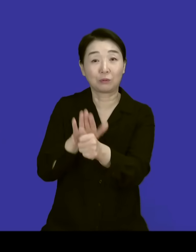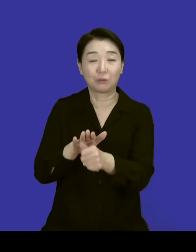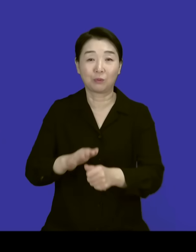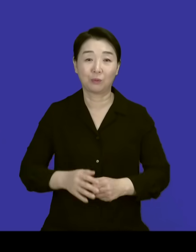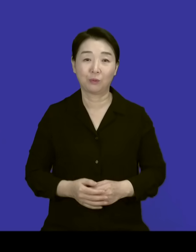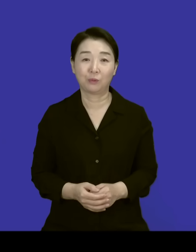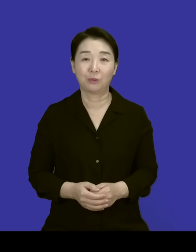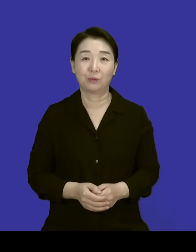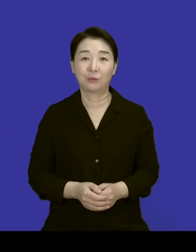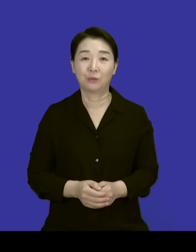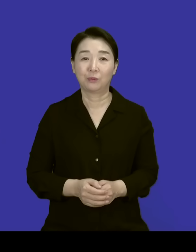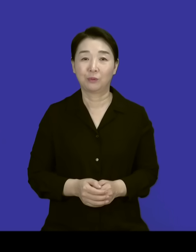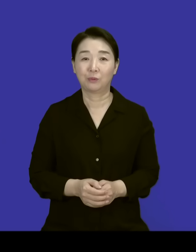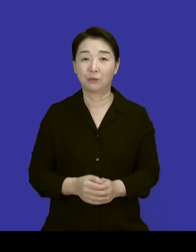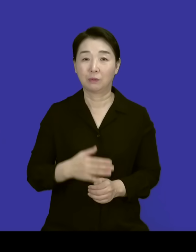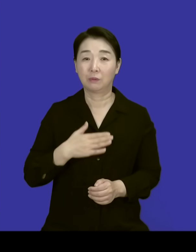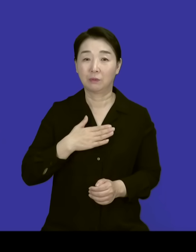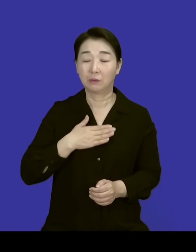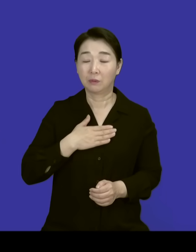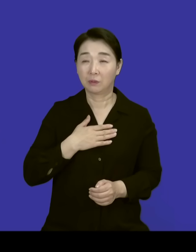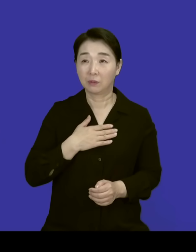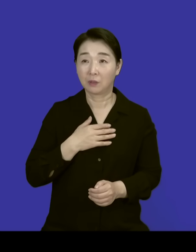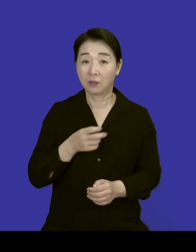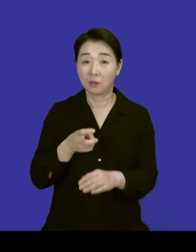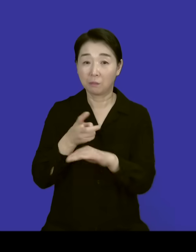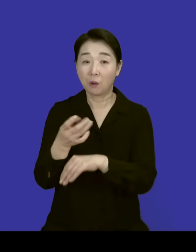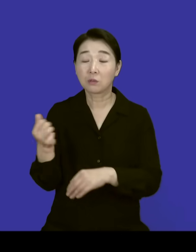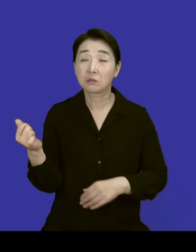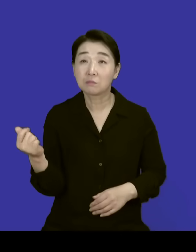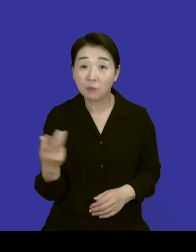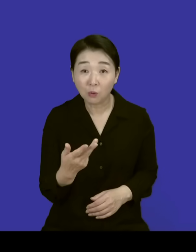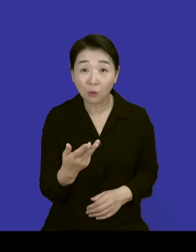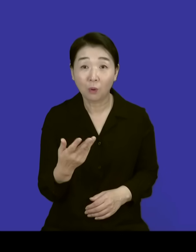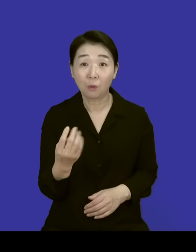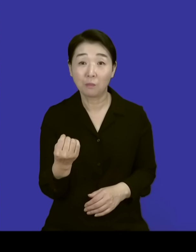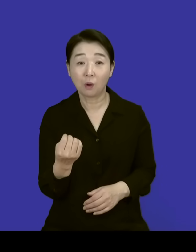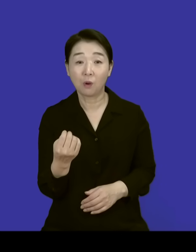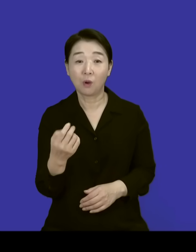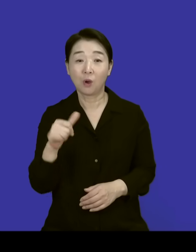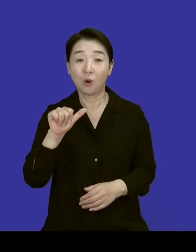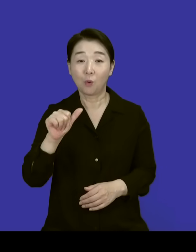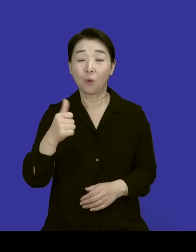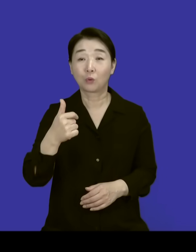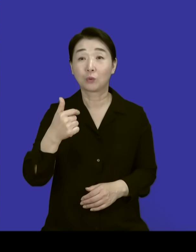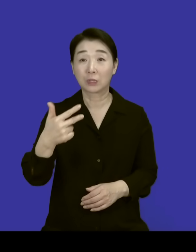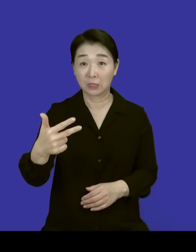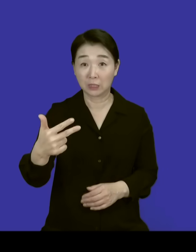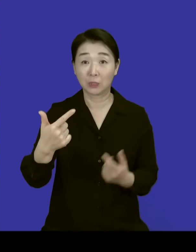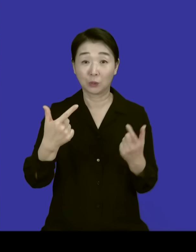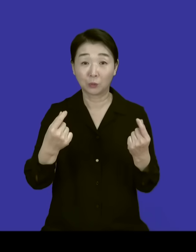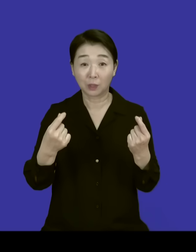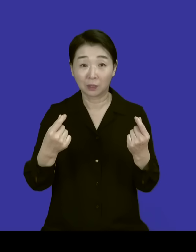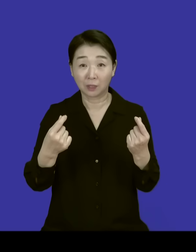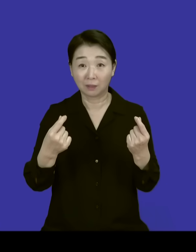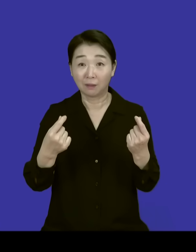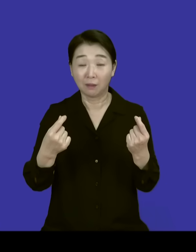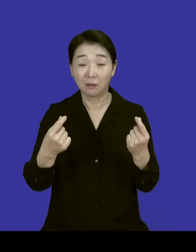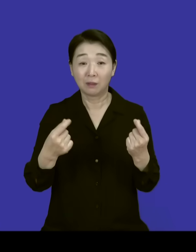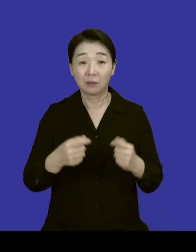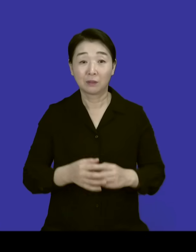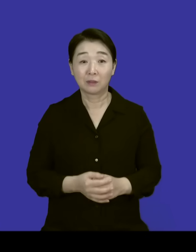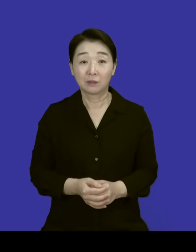어린 나이에 버스 번호도 기억나요. 567번. 567을 타고. 나도 567 탔는데. 네. 중국동 사셨어요? 저요?